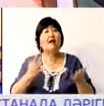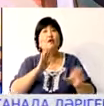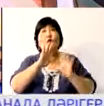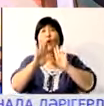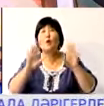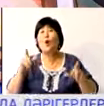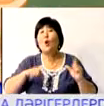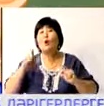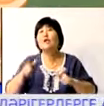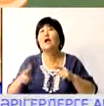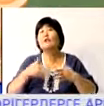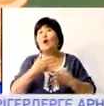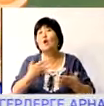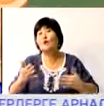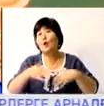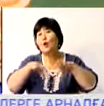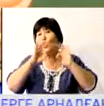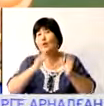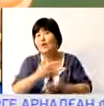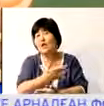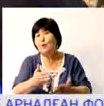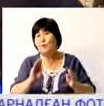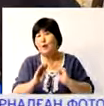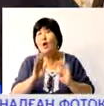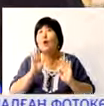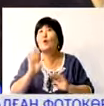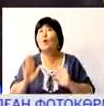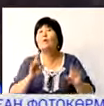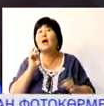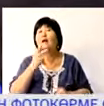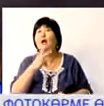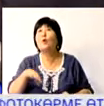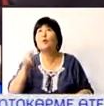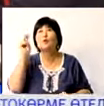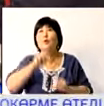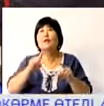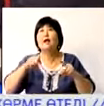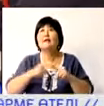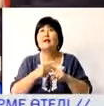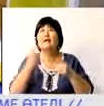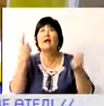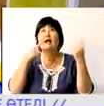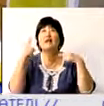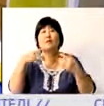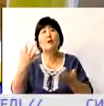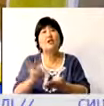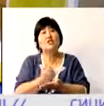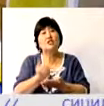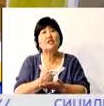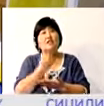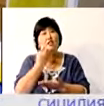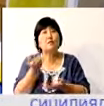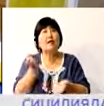көрмеге студенттер әзірлеген түрлі қолөнер бұйымдары қойылған. Көрмені аралаған облыс әкімі оқу орындарының техникалық шығармашылық жетістіктерімен де